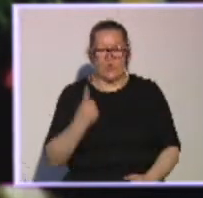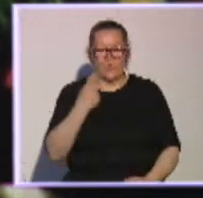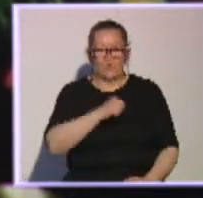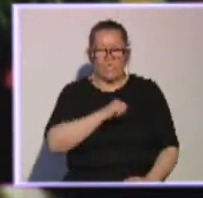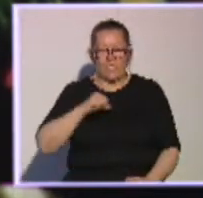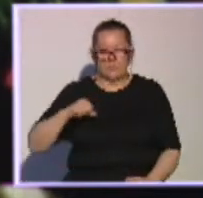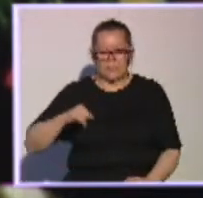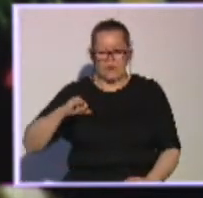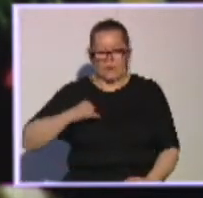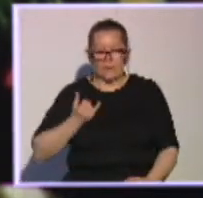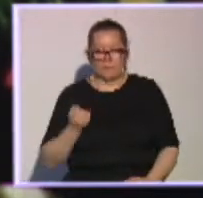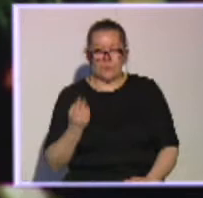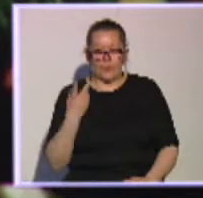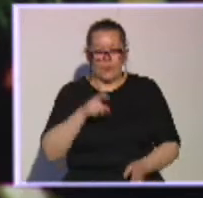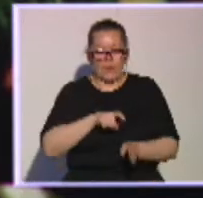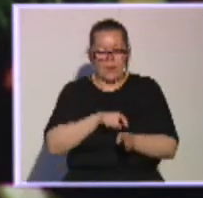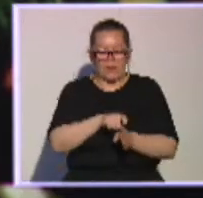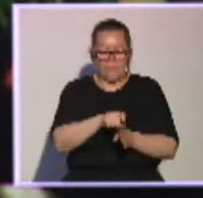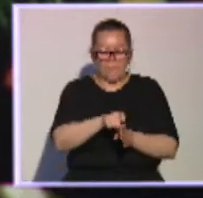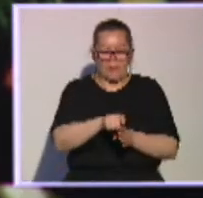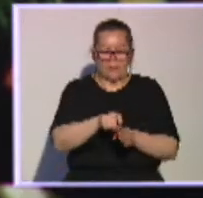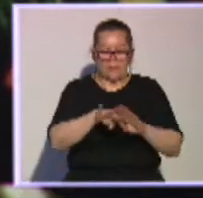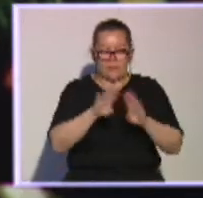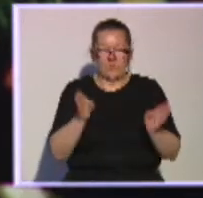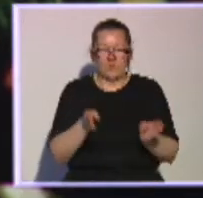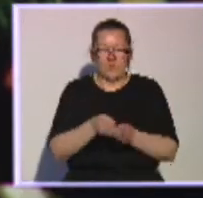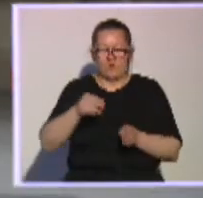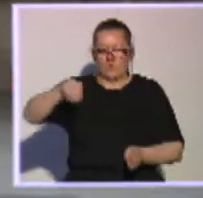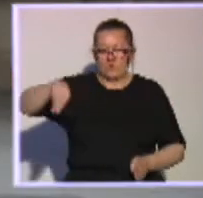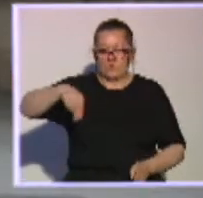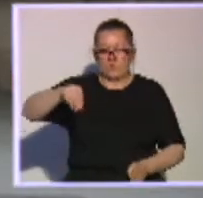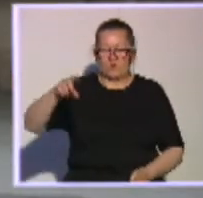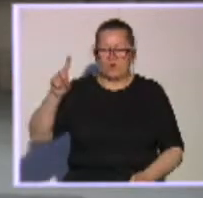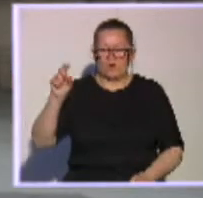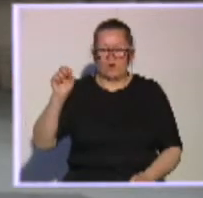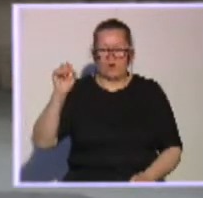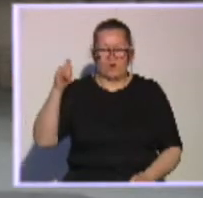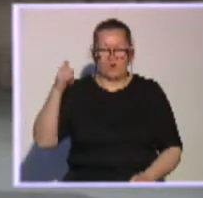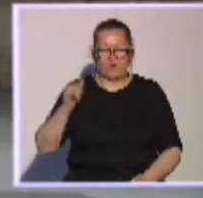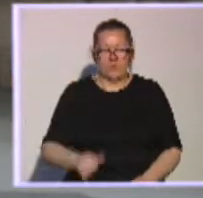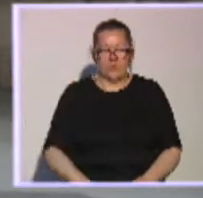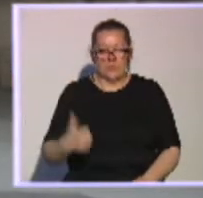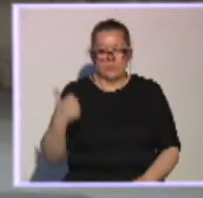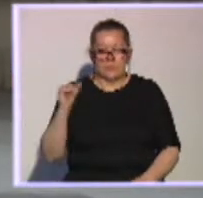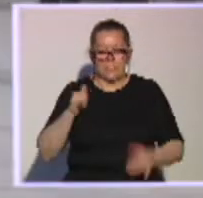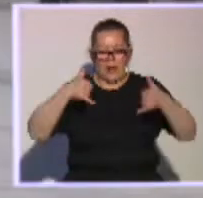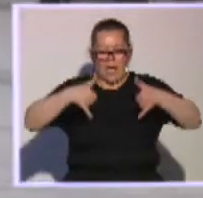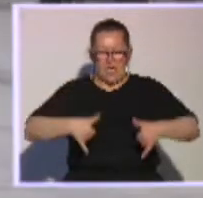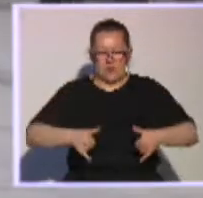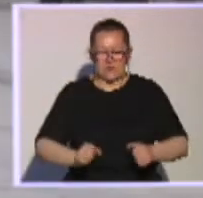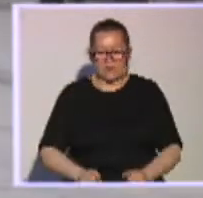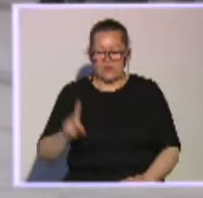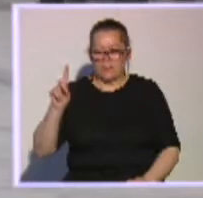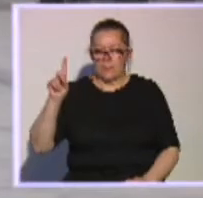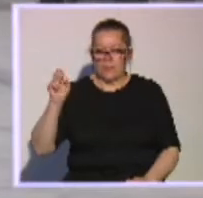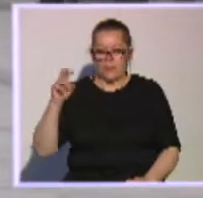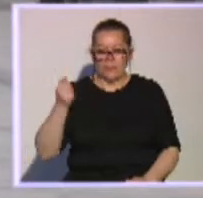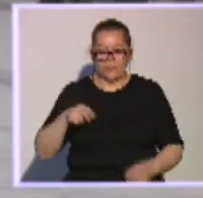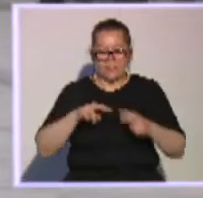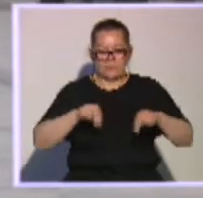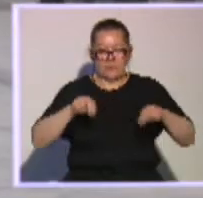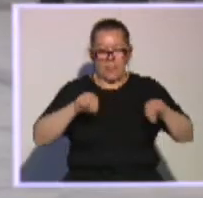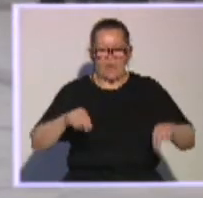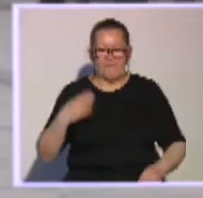caz nou confirmat în tot județul Dolj. De ieri și până astăzi, în Dolj s-au efectuat